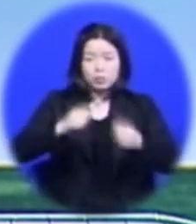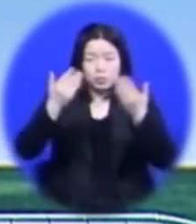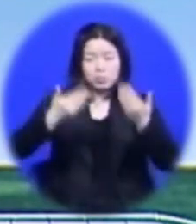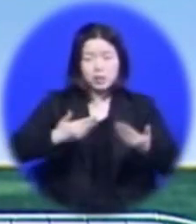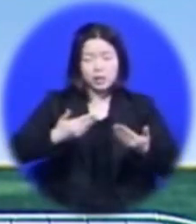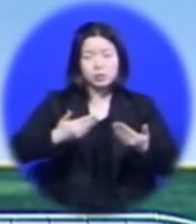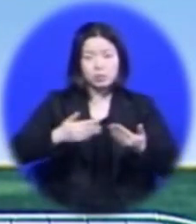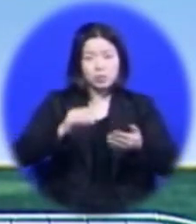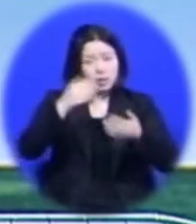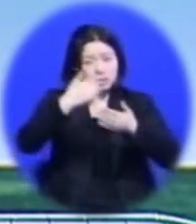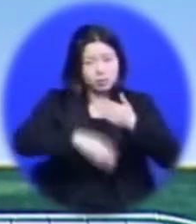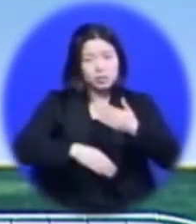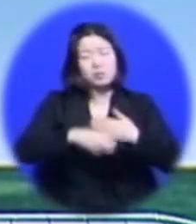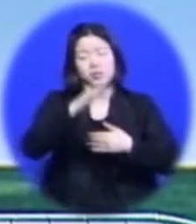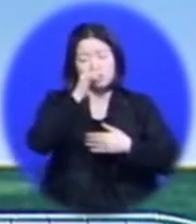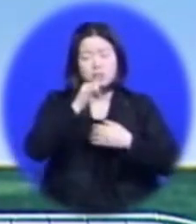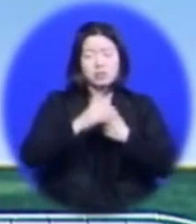남습니다.